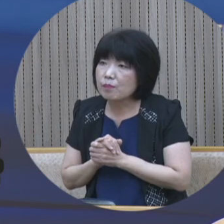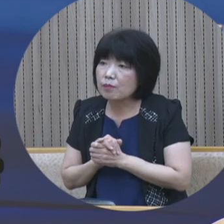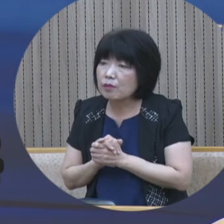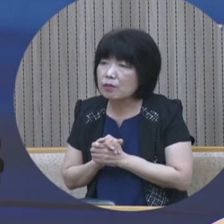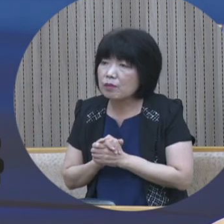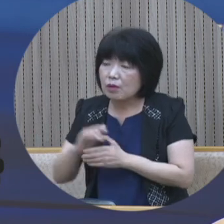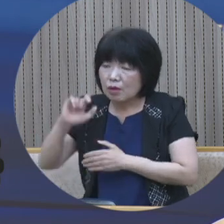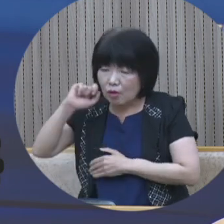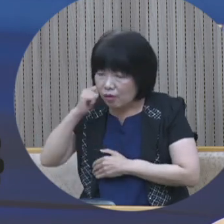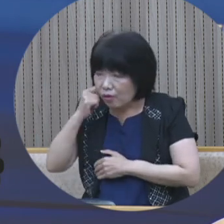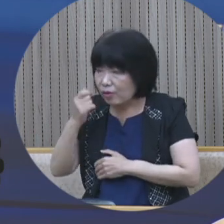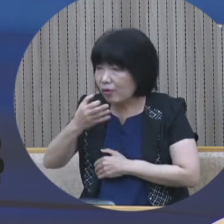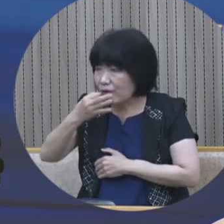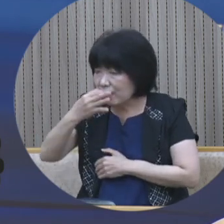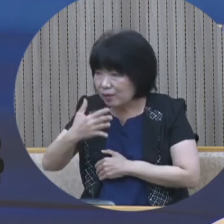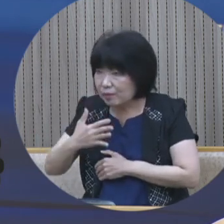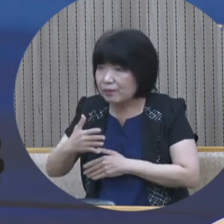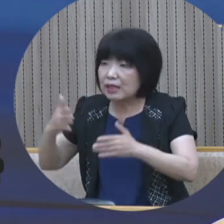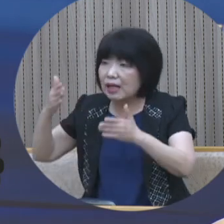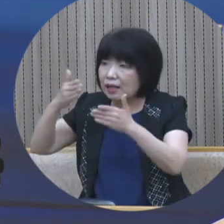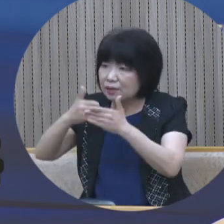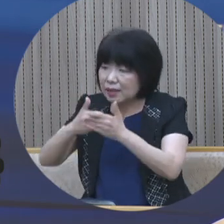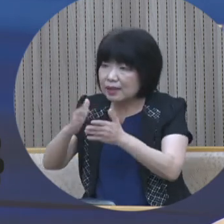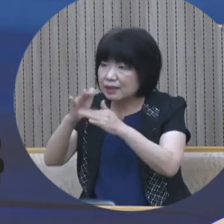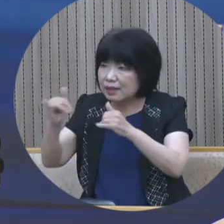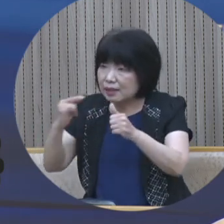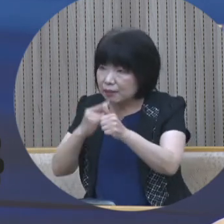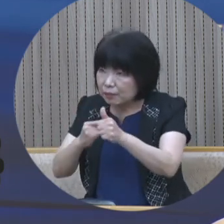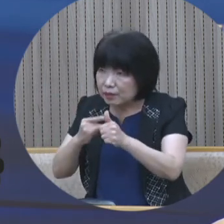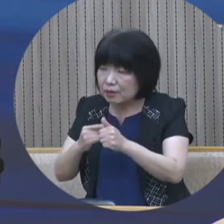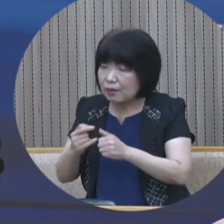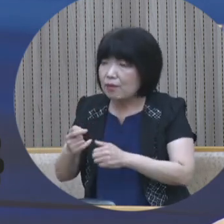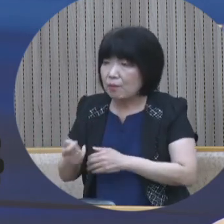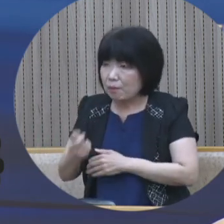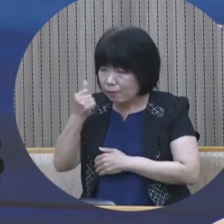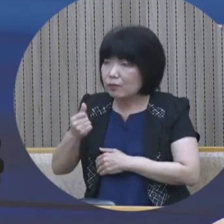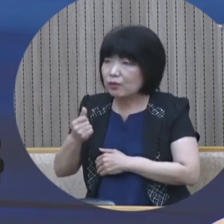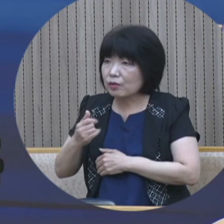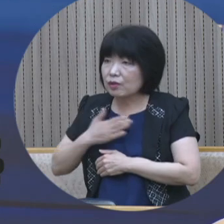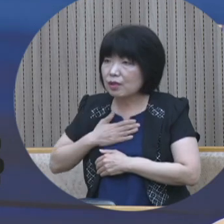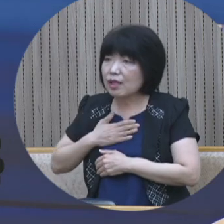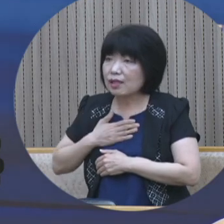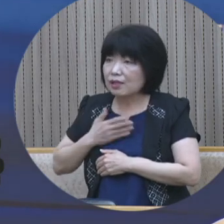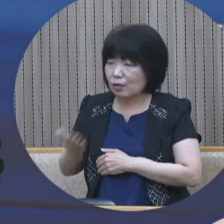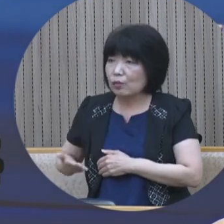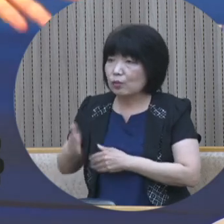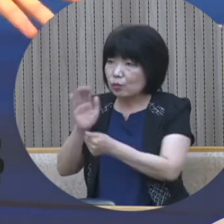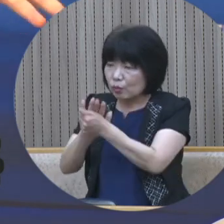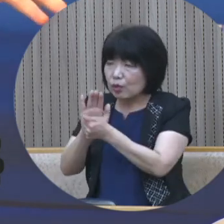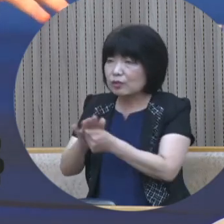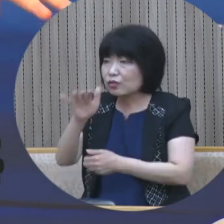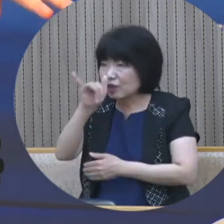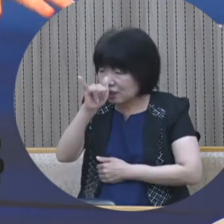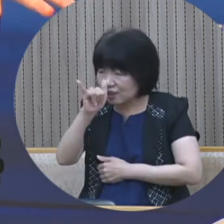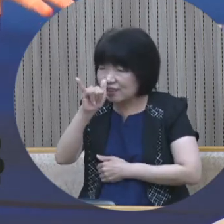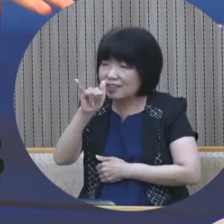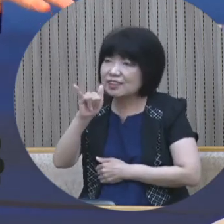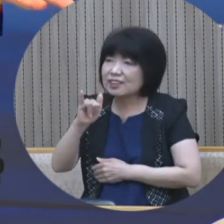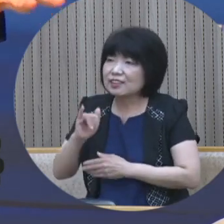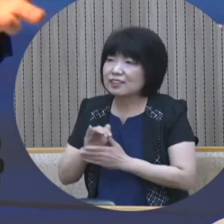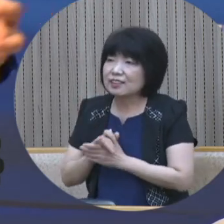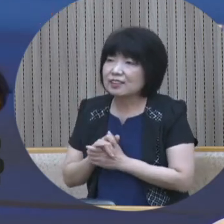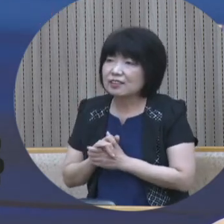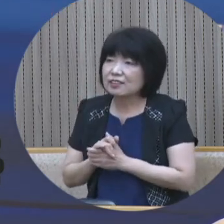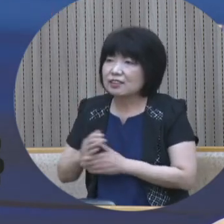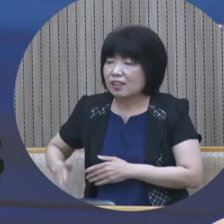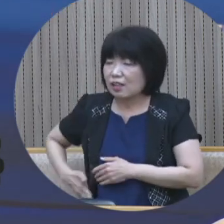어렵고 힘든 지경에 있는 사람들에게 선뜻 내 손을 내어줄 수 있을 때,